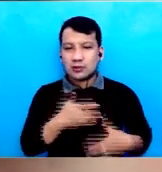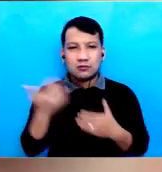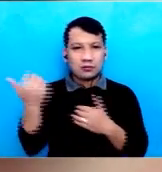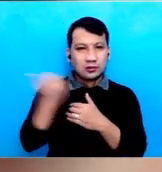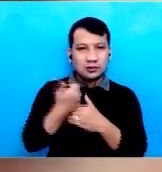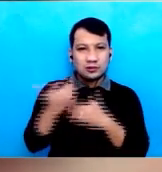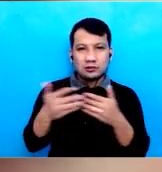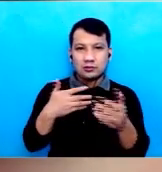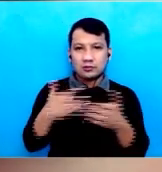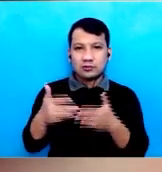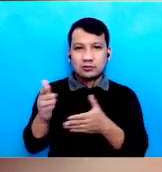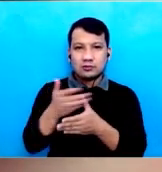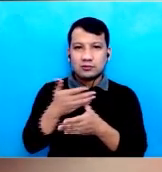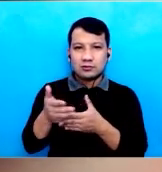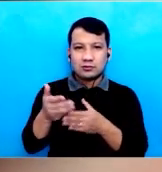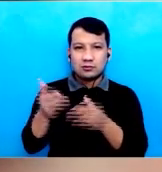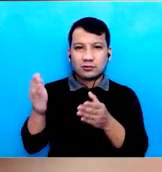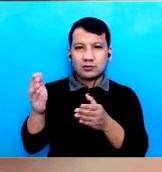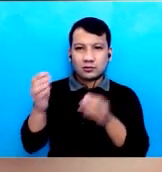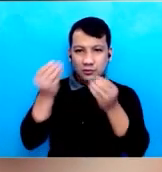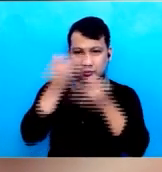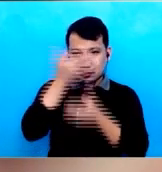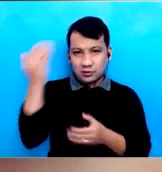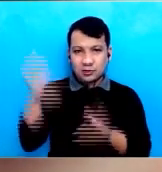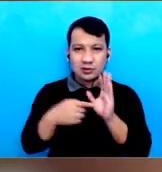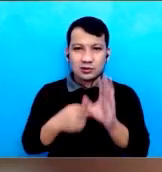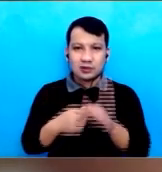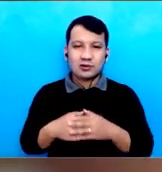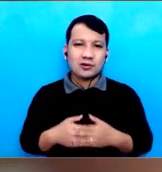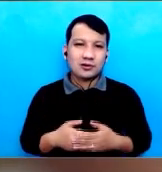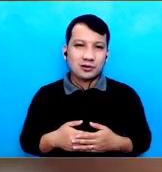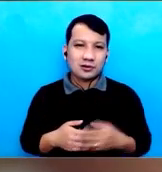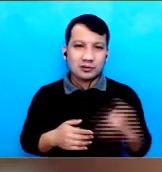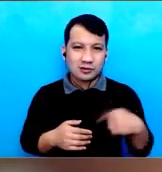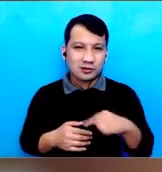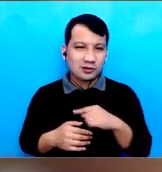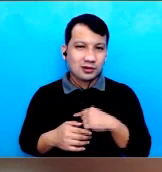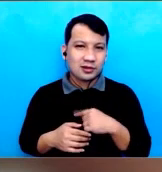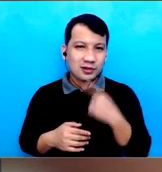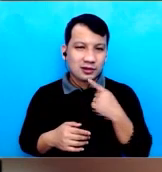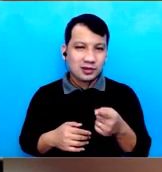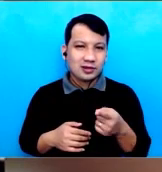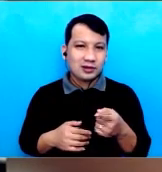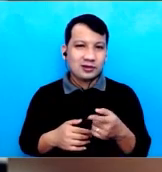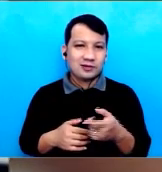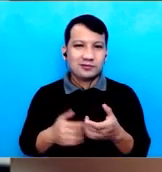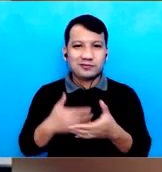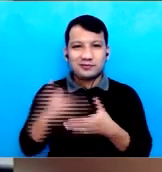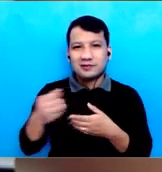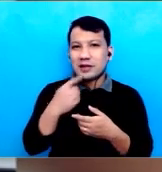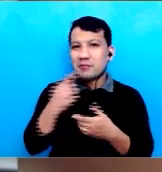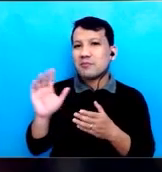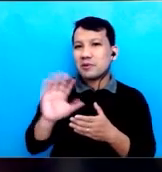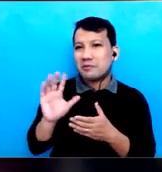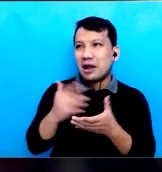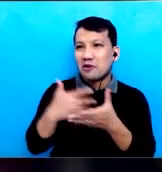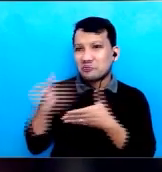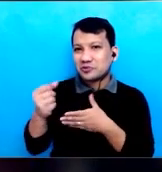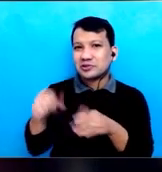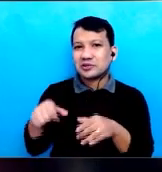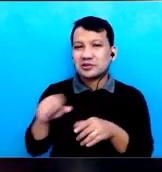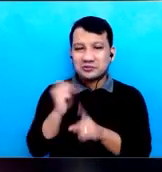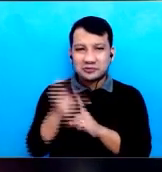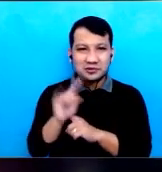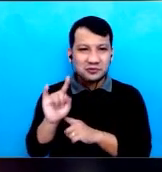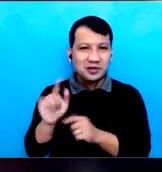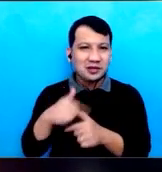lang yon siguro. Dala ng emosyon kasi I'm hurting. Mag-goodbye daw muna si AJ sa social media. Next year